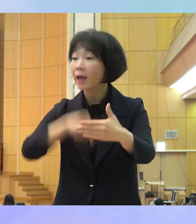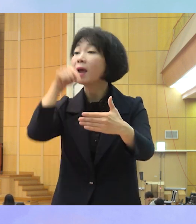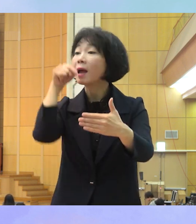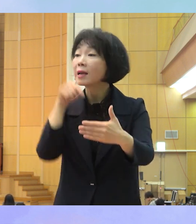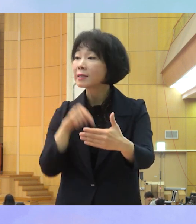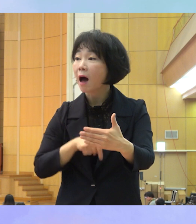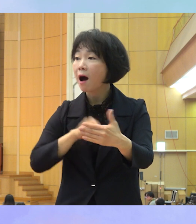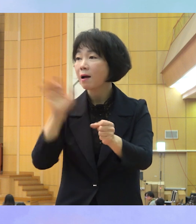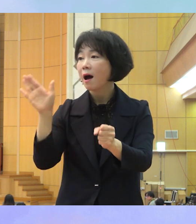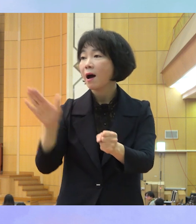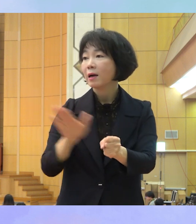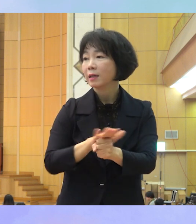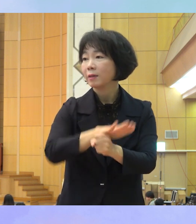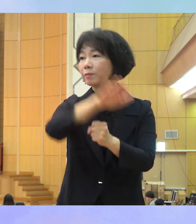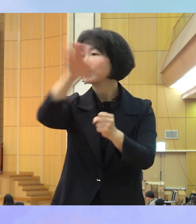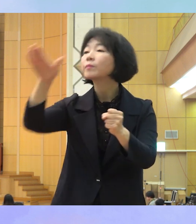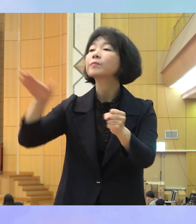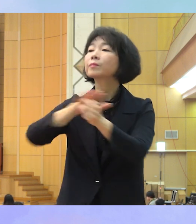마음속에